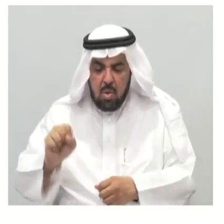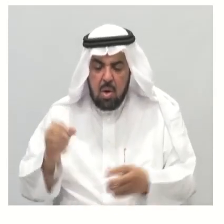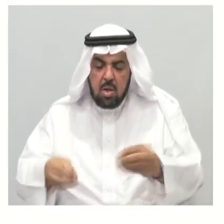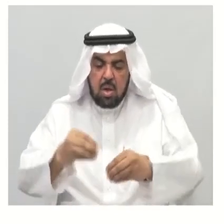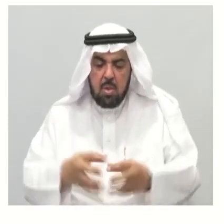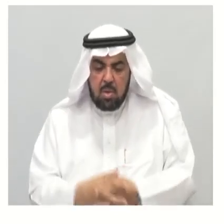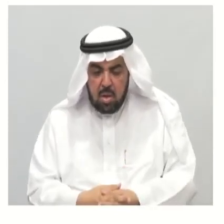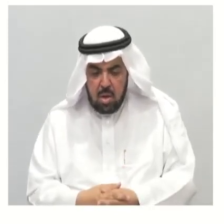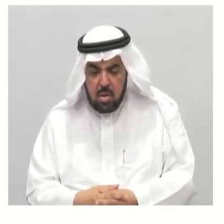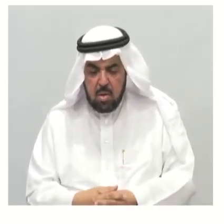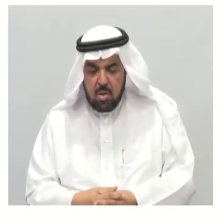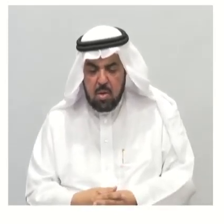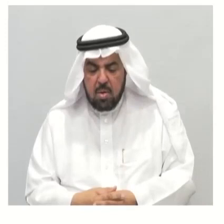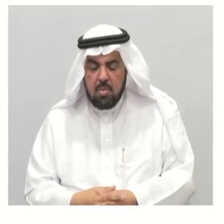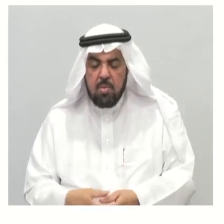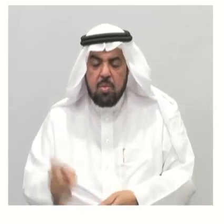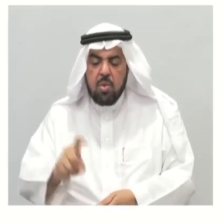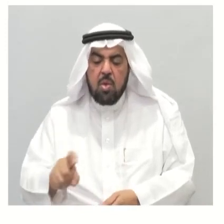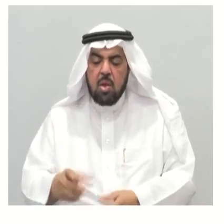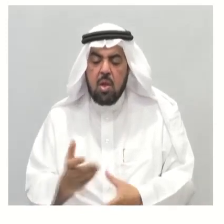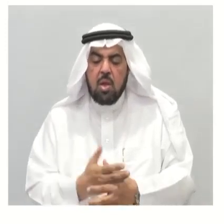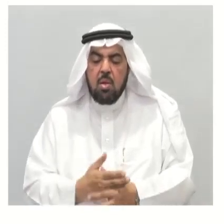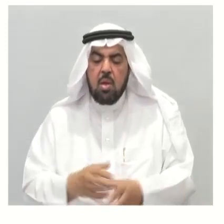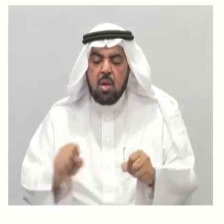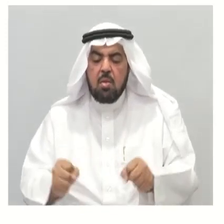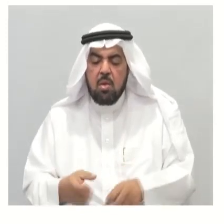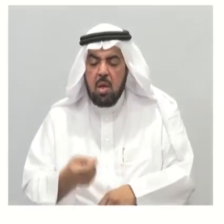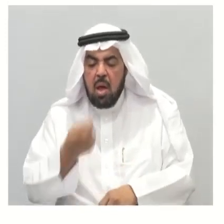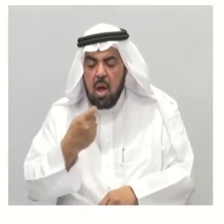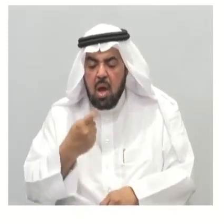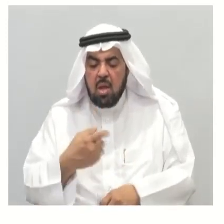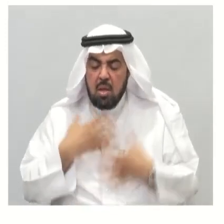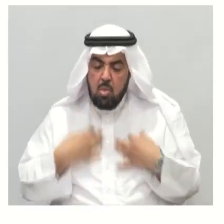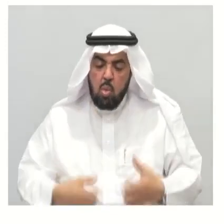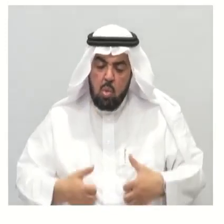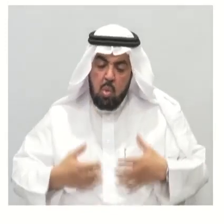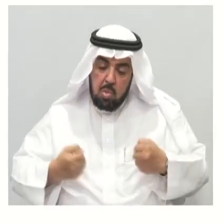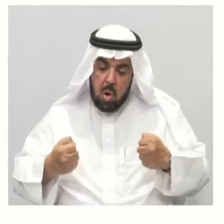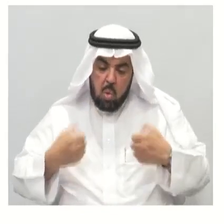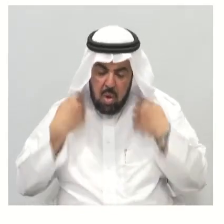الكيميائية الشائعة. سؤال الآن، لماذا يعطيك الطبيب الفيتامينات وهي في